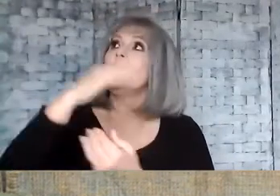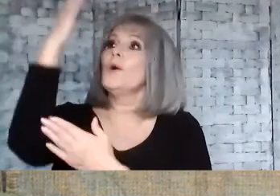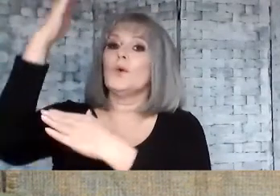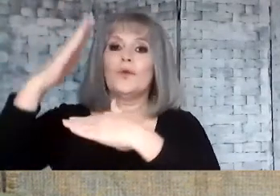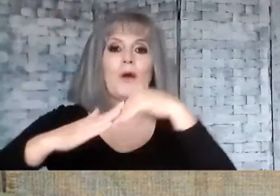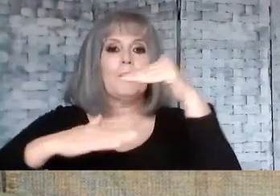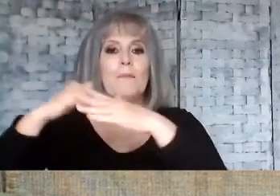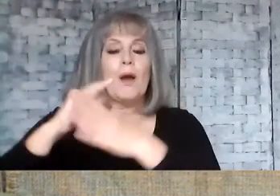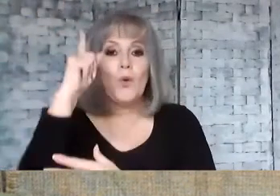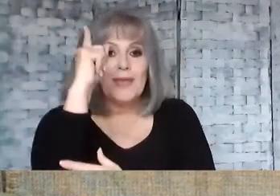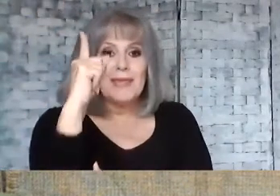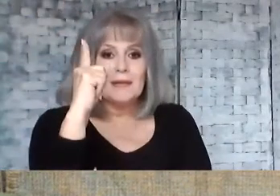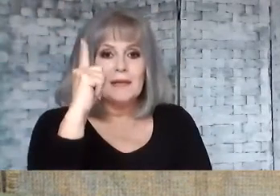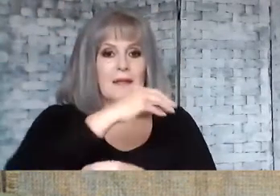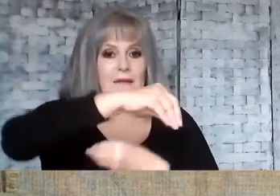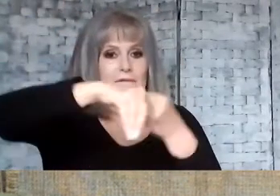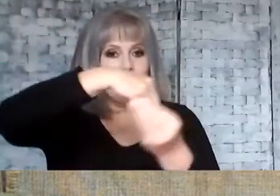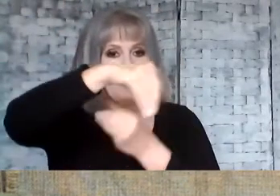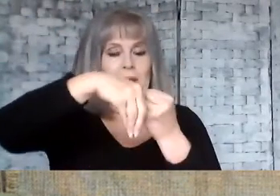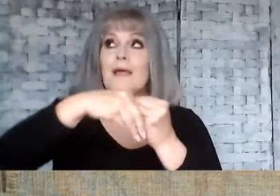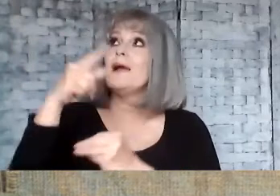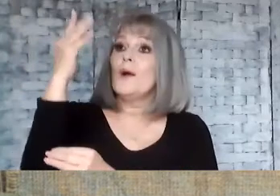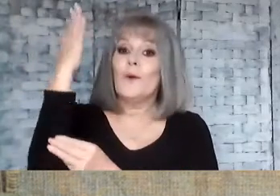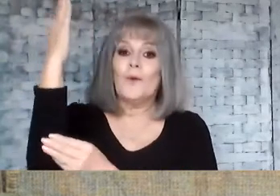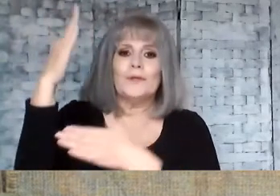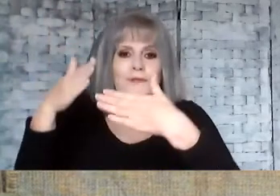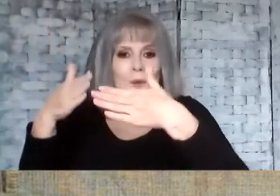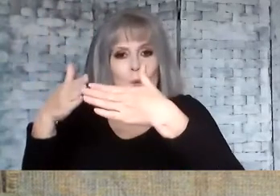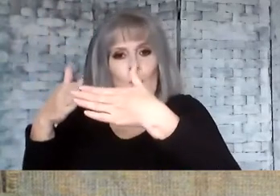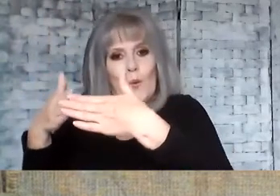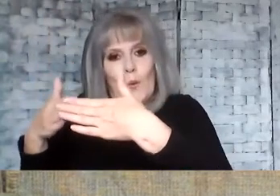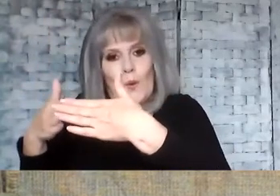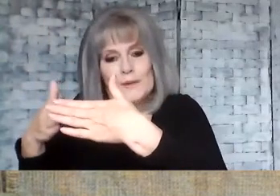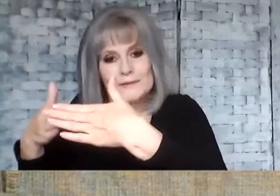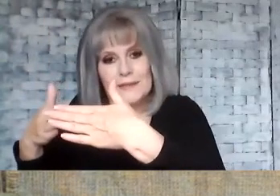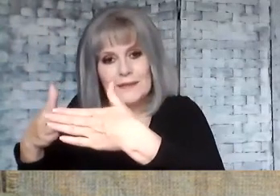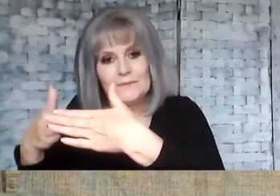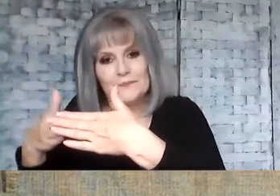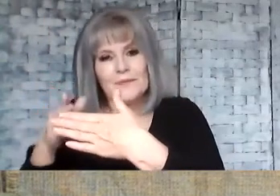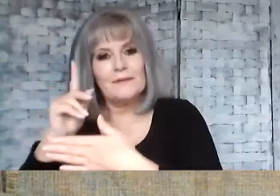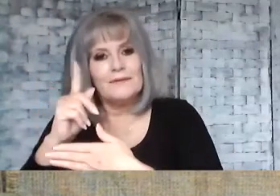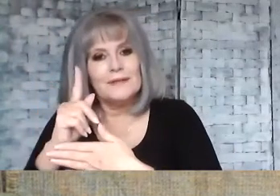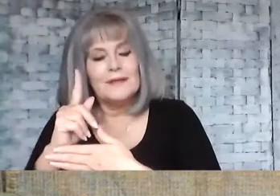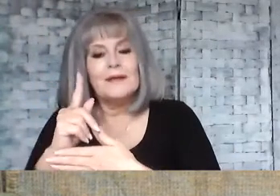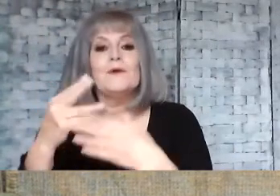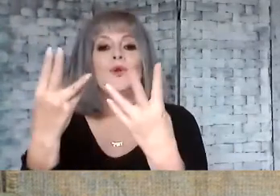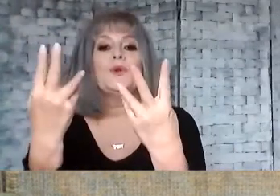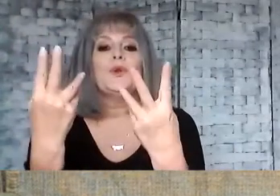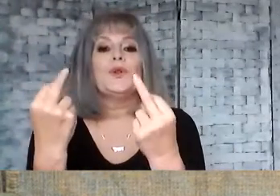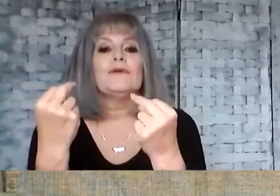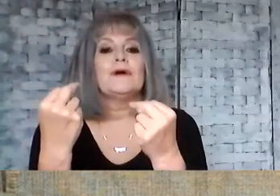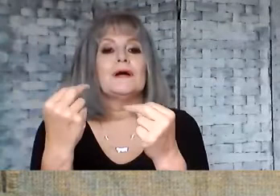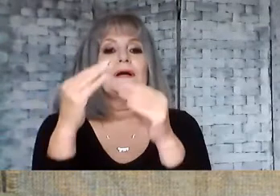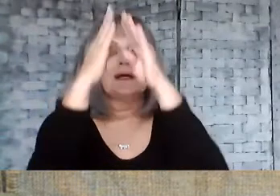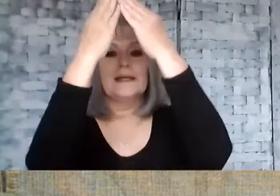te bou. Petrus sê in hoofstuk 4, hy is die hoeksteen. Die hoeksteen van wat? van die nieuwe tempel.